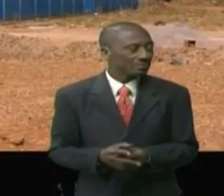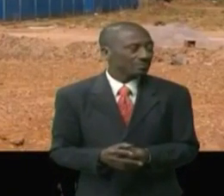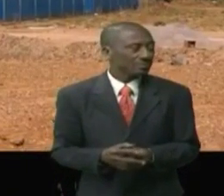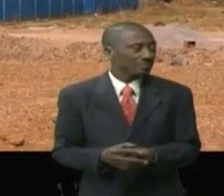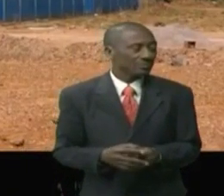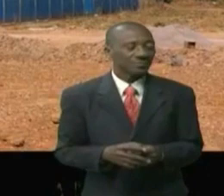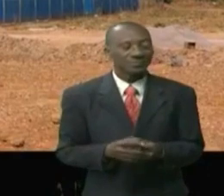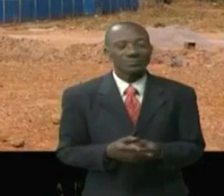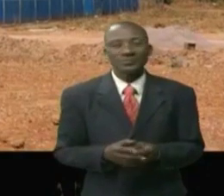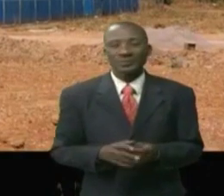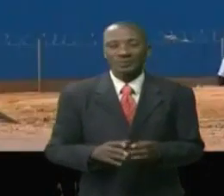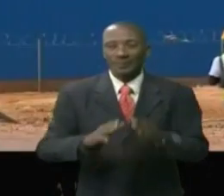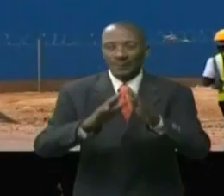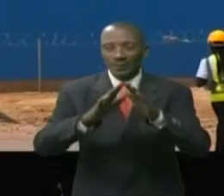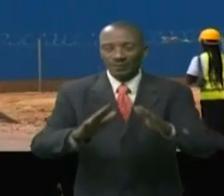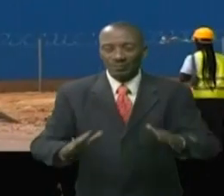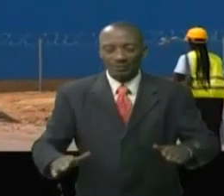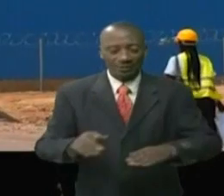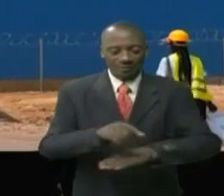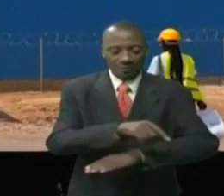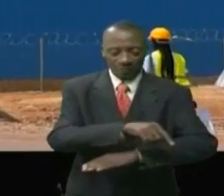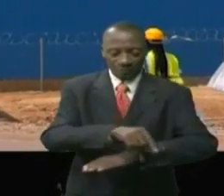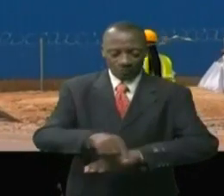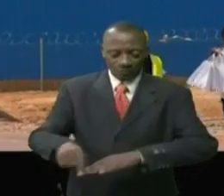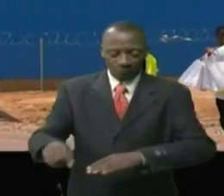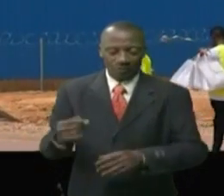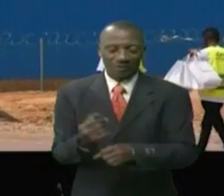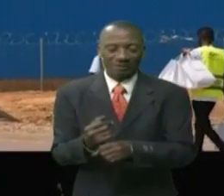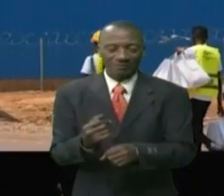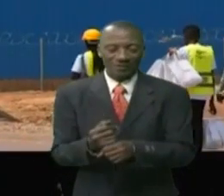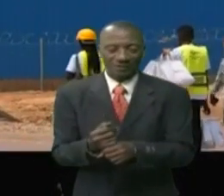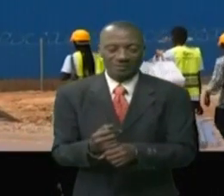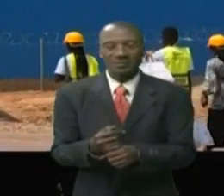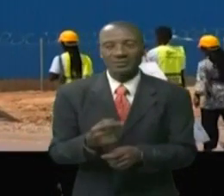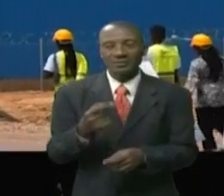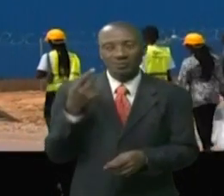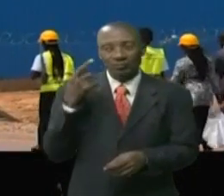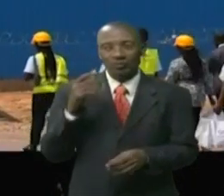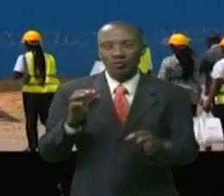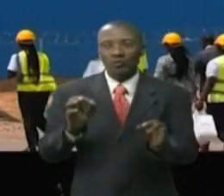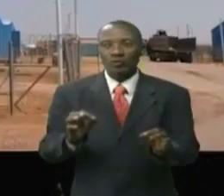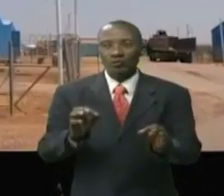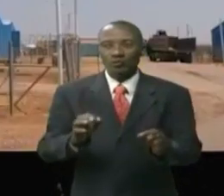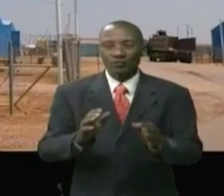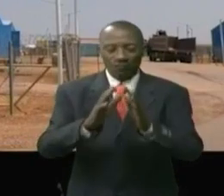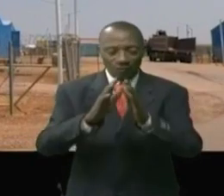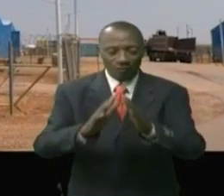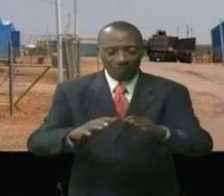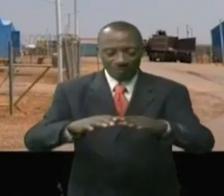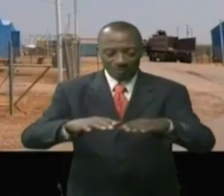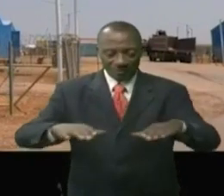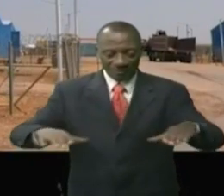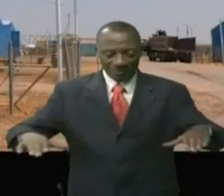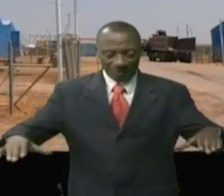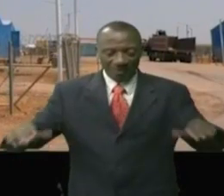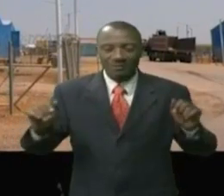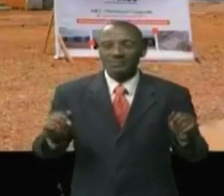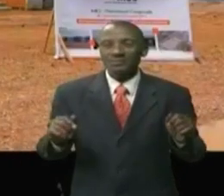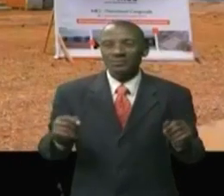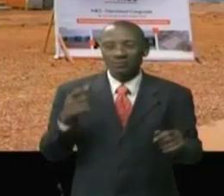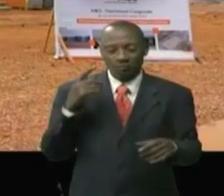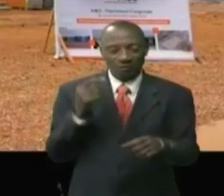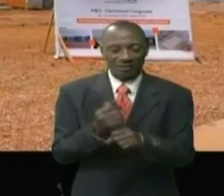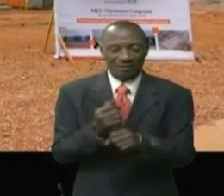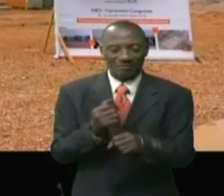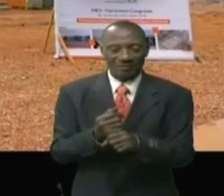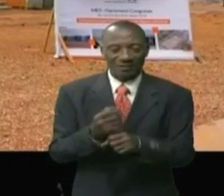hectares le centre de NG colisit de voile enfin ses couleurs avec fierté pour répondre à un besoin besoin de trésur artisanaux i